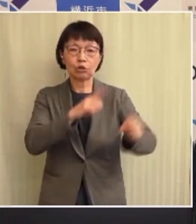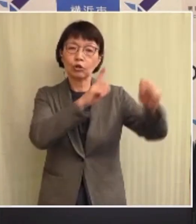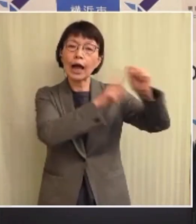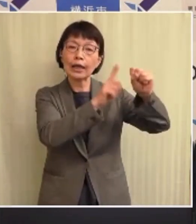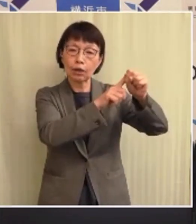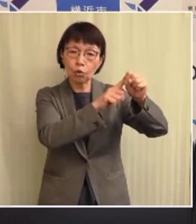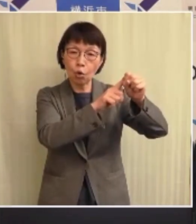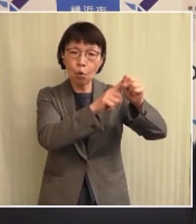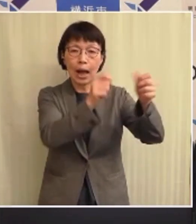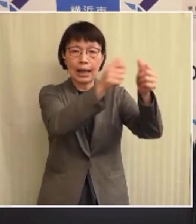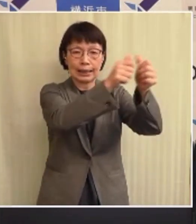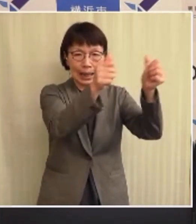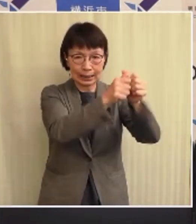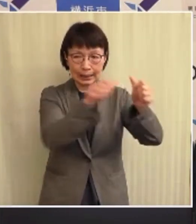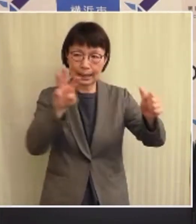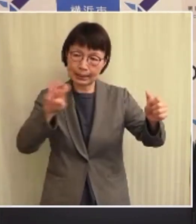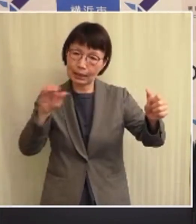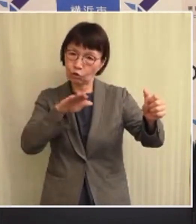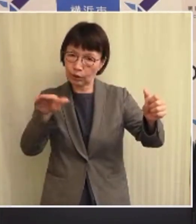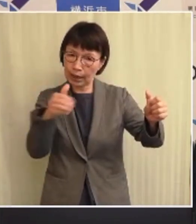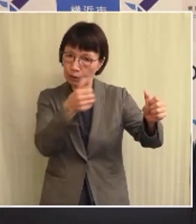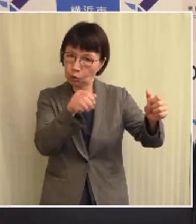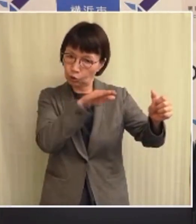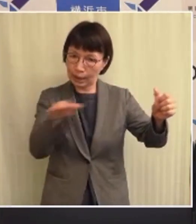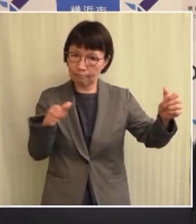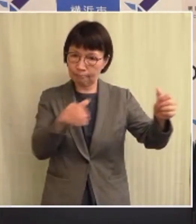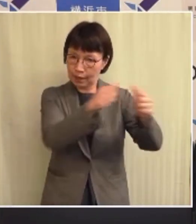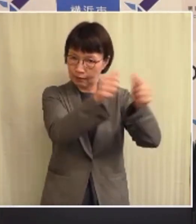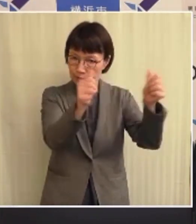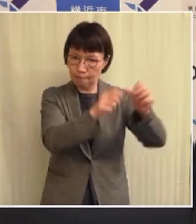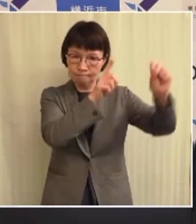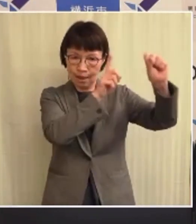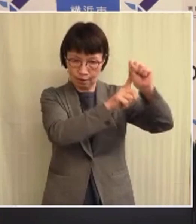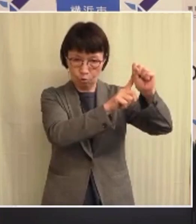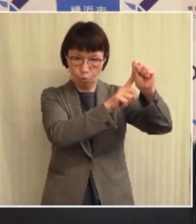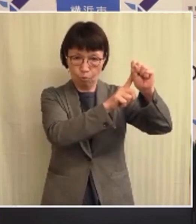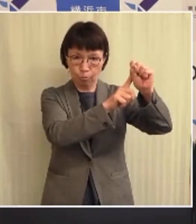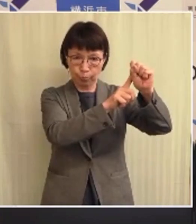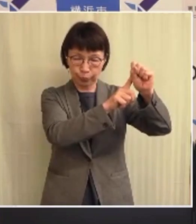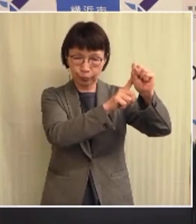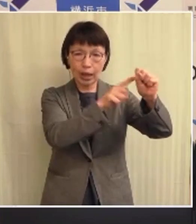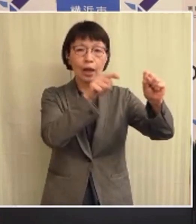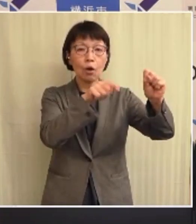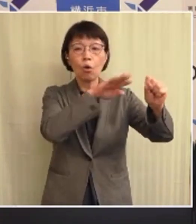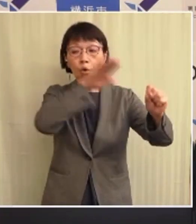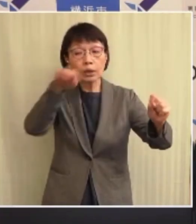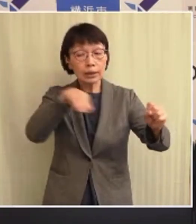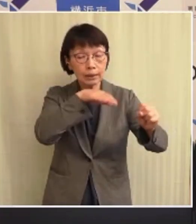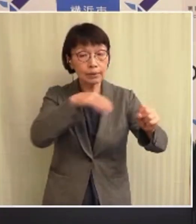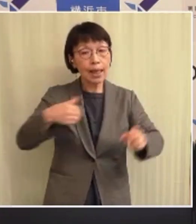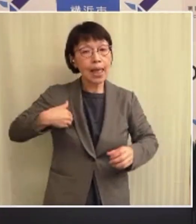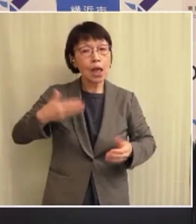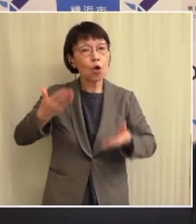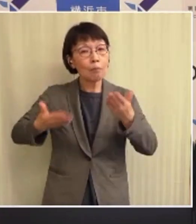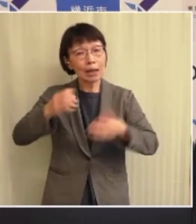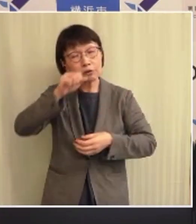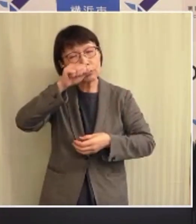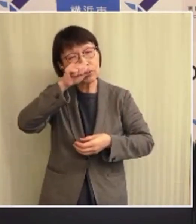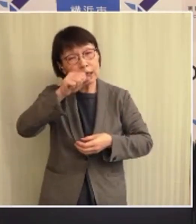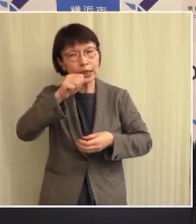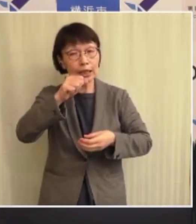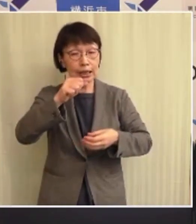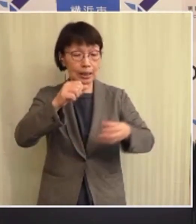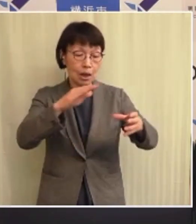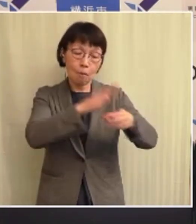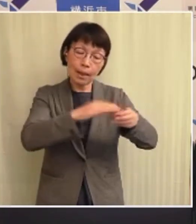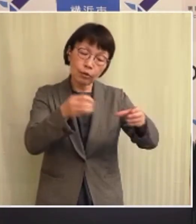絞りまして、でその世代にですね、栄養バランスの良い組み合わせで、